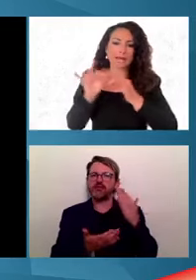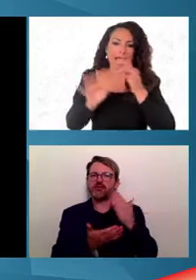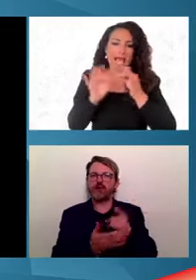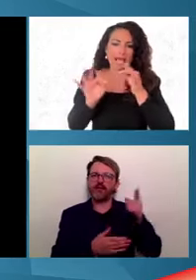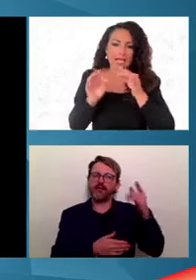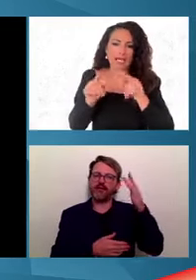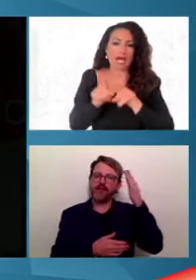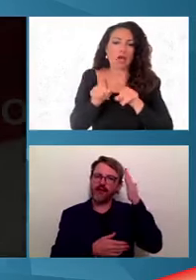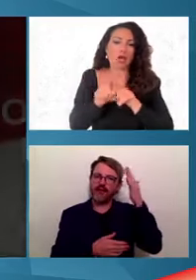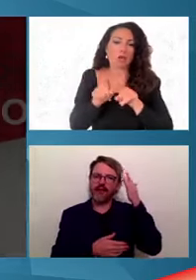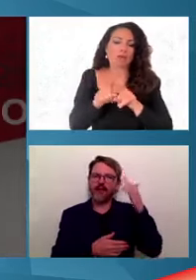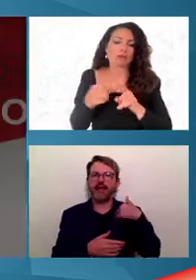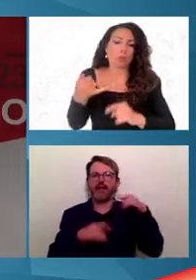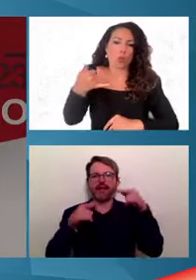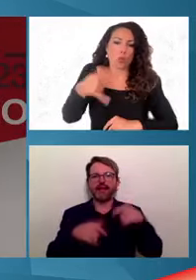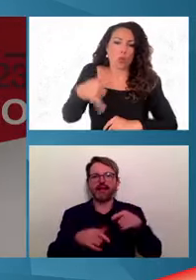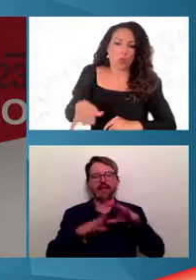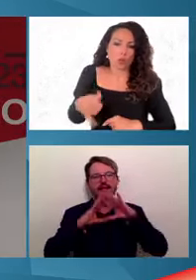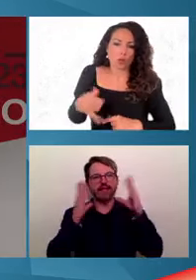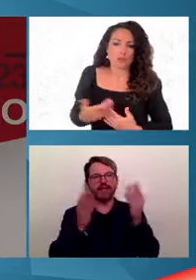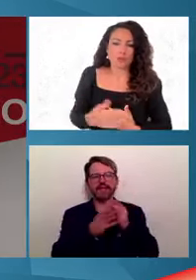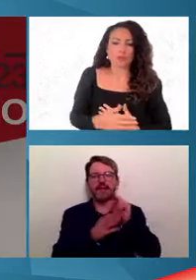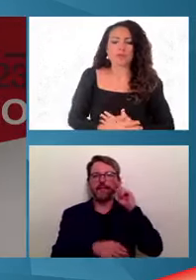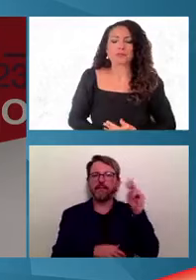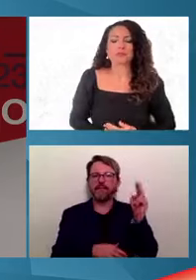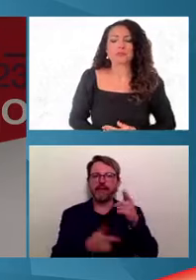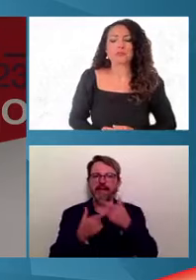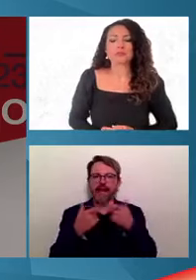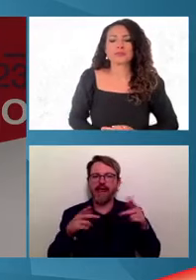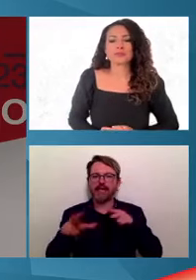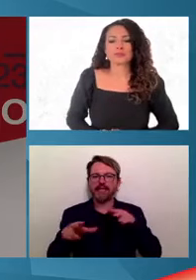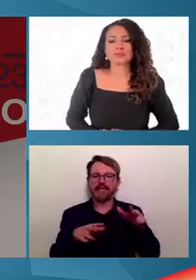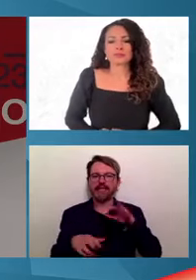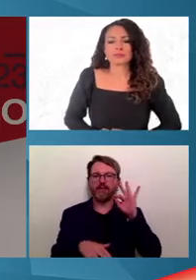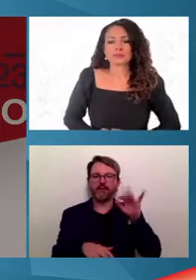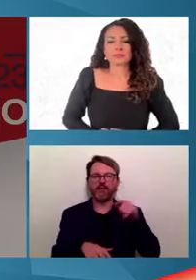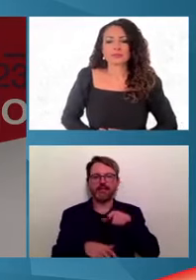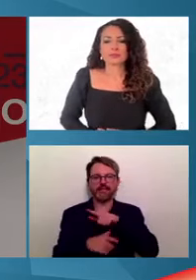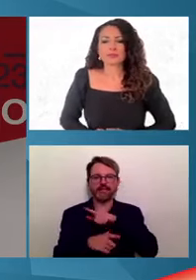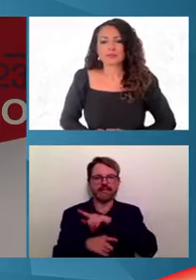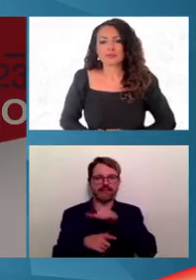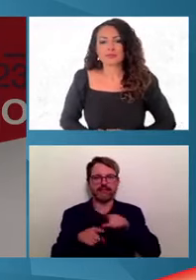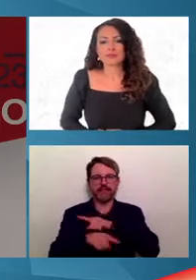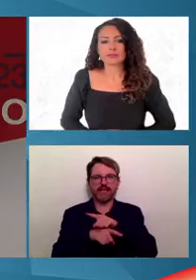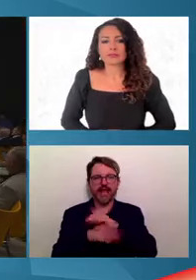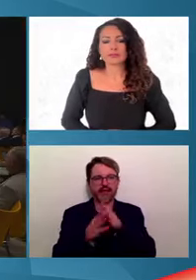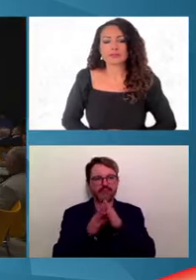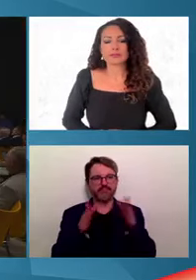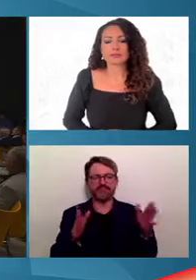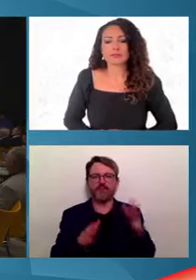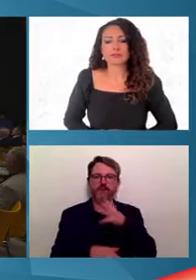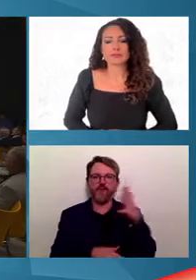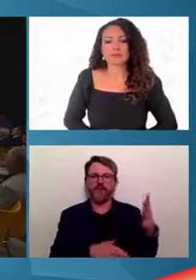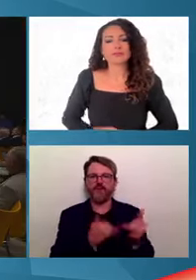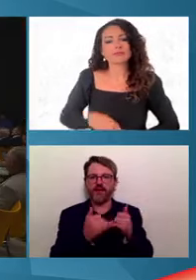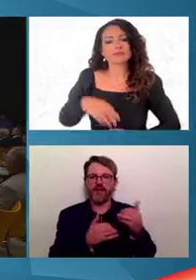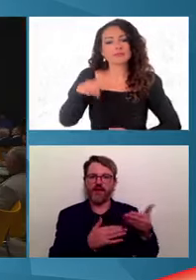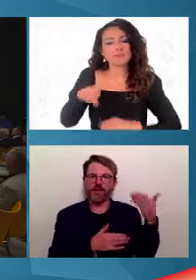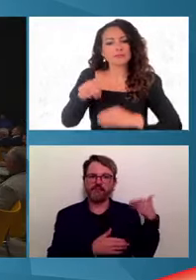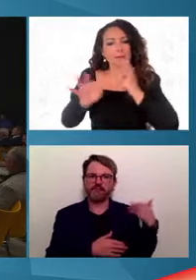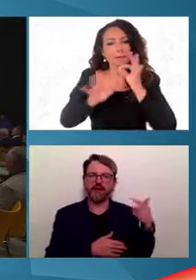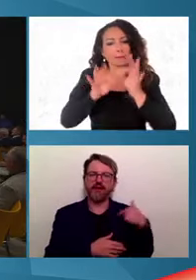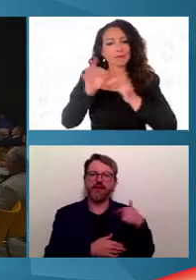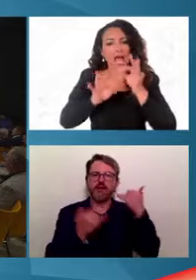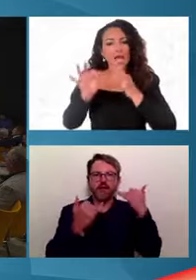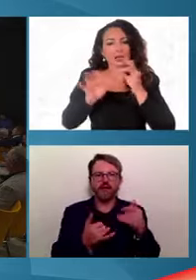den heutigen Gesamtblick der Landesregierung auf diese Legislaturperiode abgerundet. Und einigermaßen